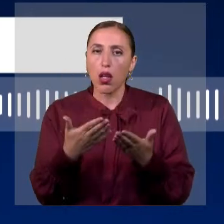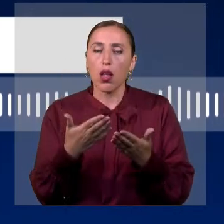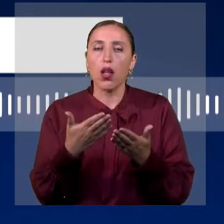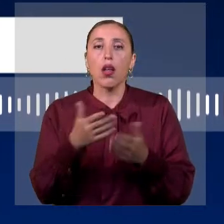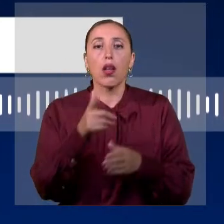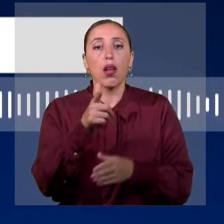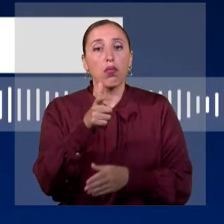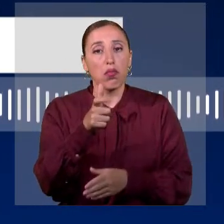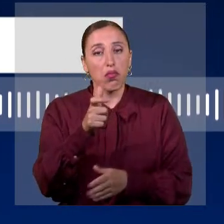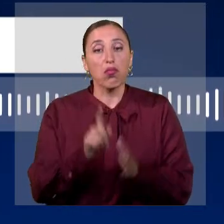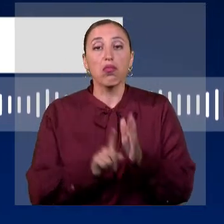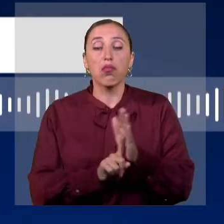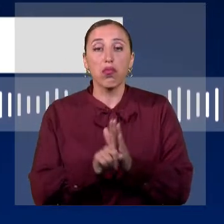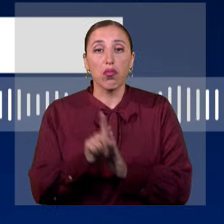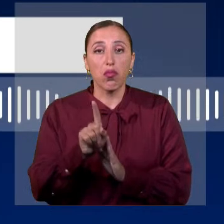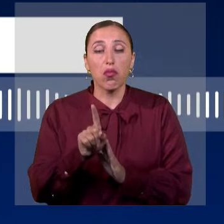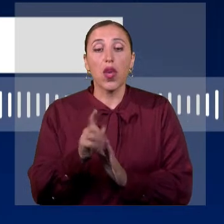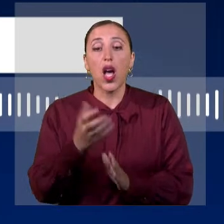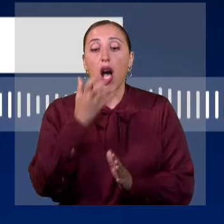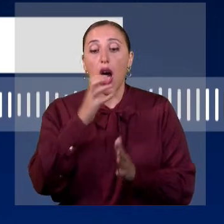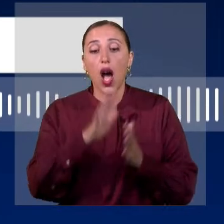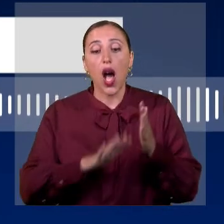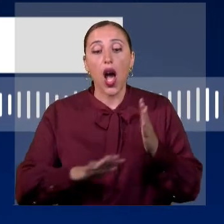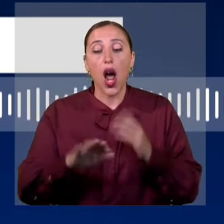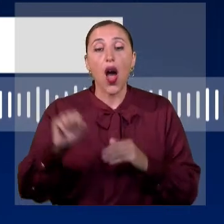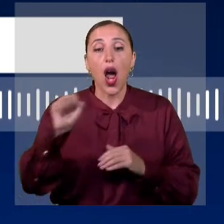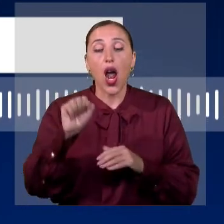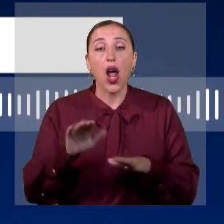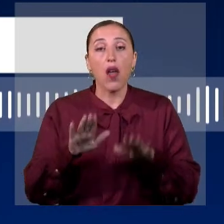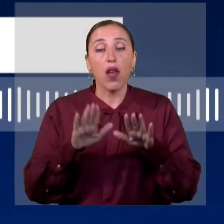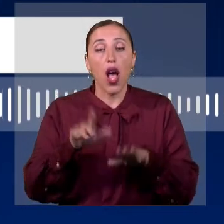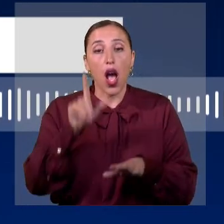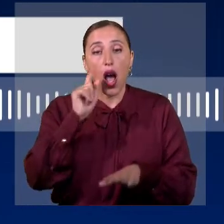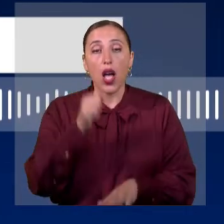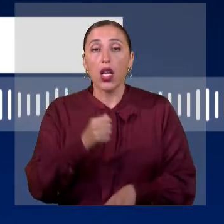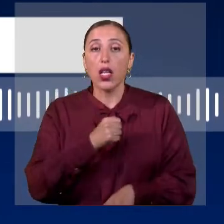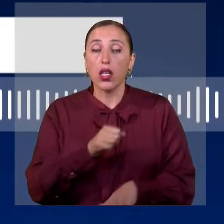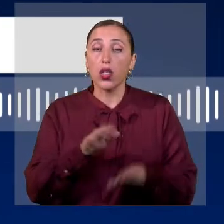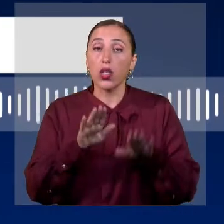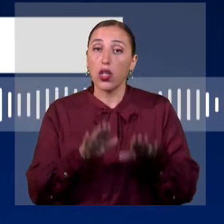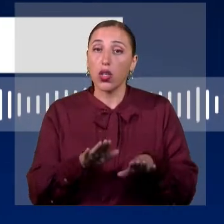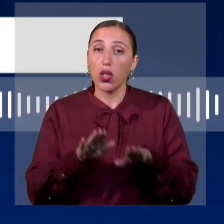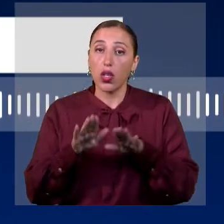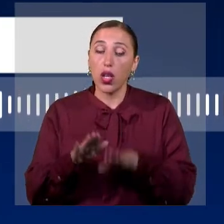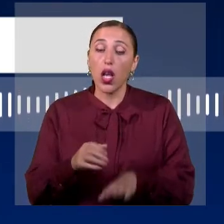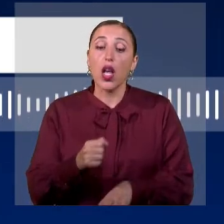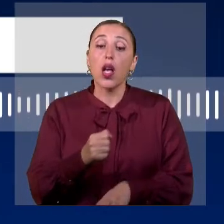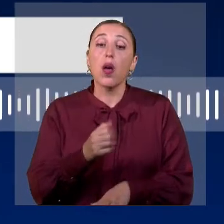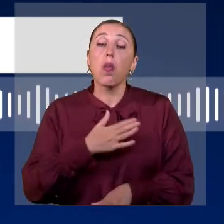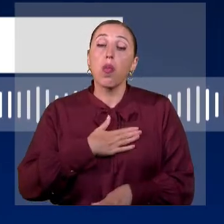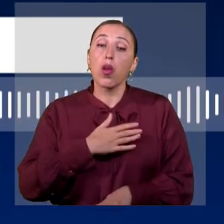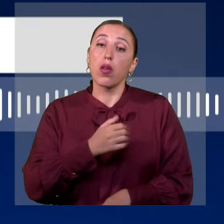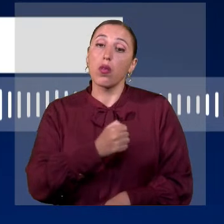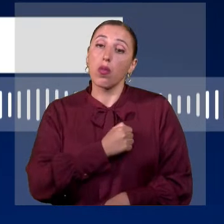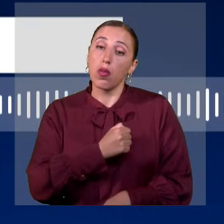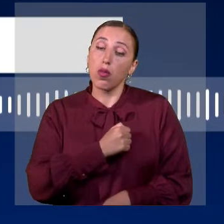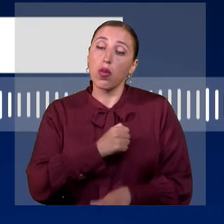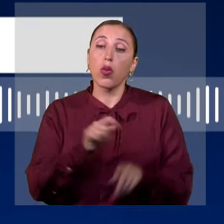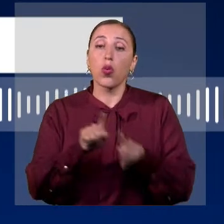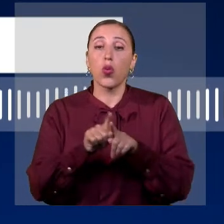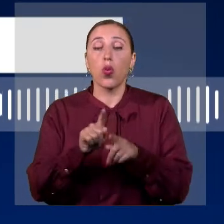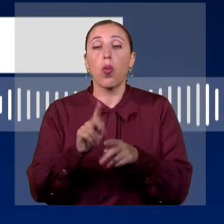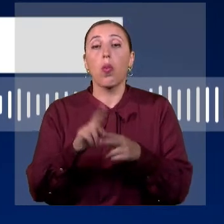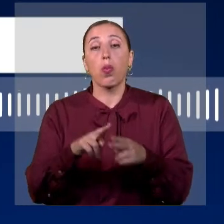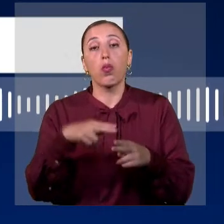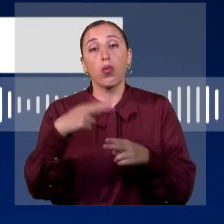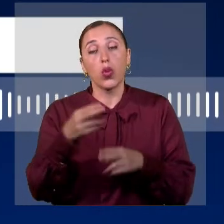բացել հարավարևելյան հատվածում տեղակայված հայկական դիրքերի ուղղությամբ, և զինված ուժերի պատասխանատվությունը ուղղություններով ադրբեջանական ստորաբաժանումների